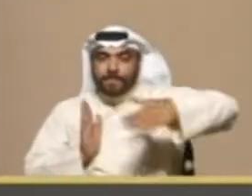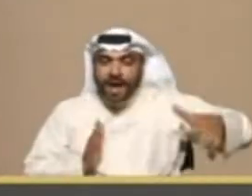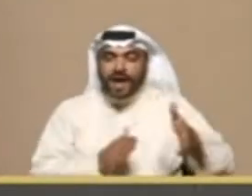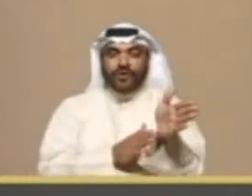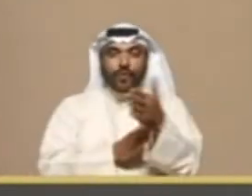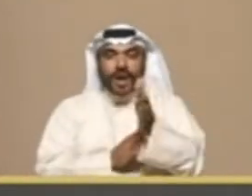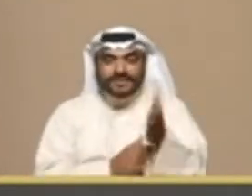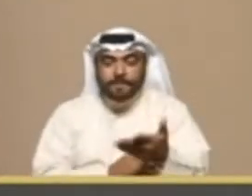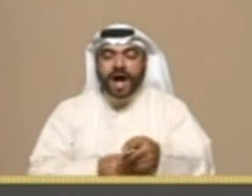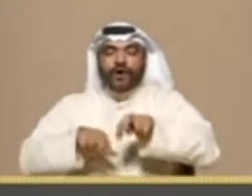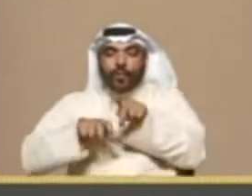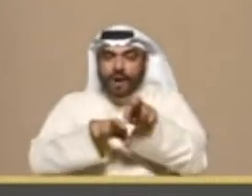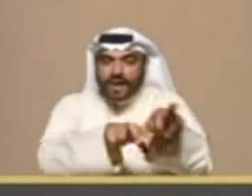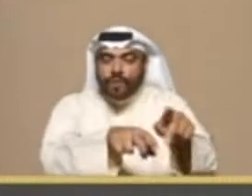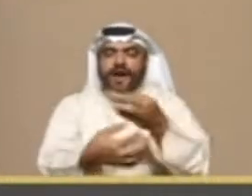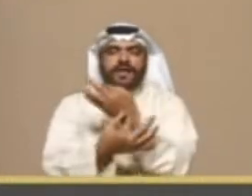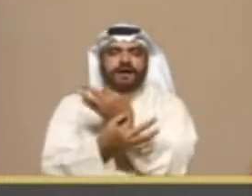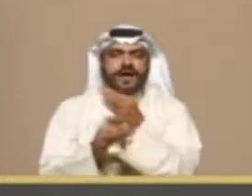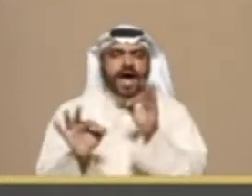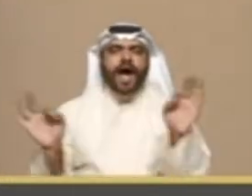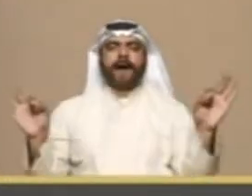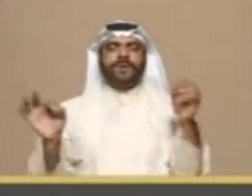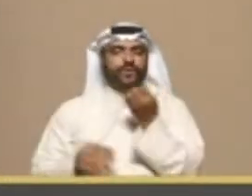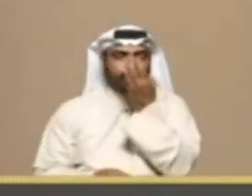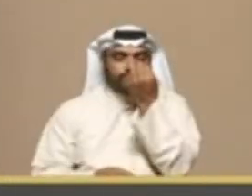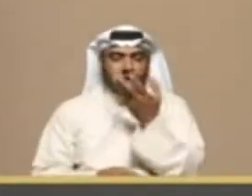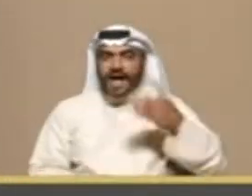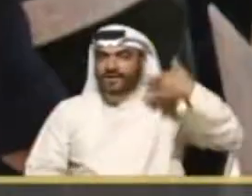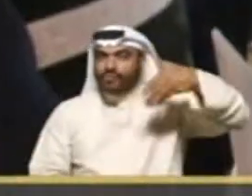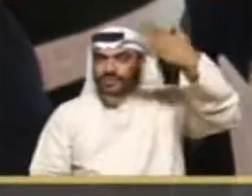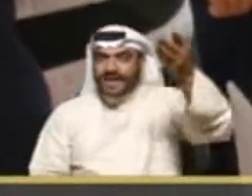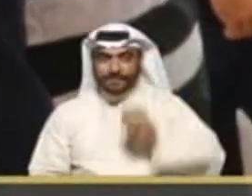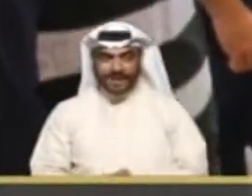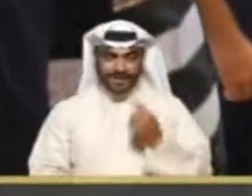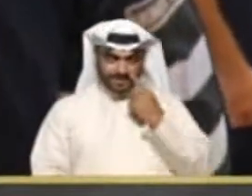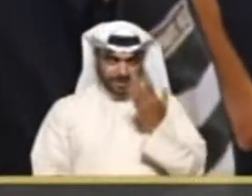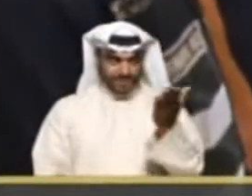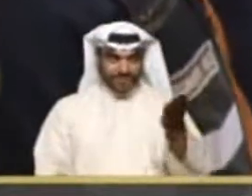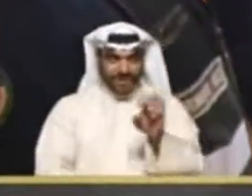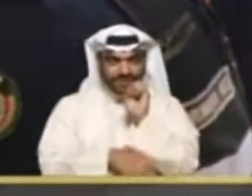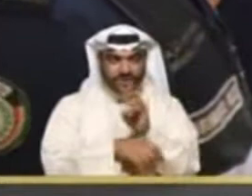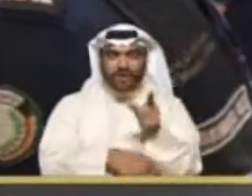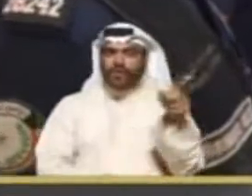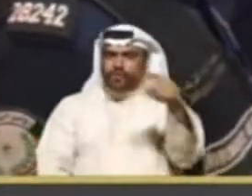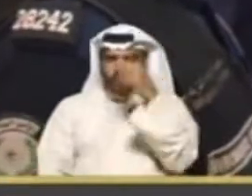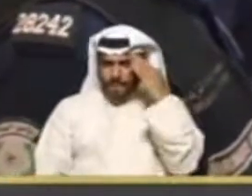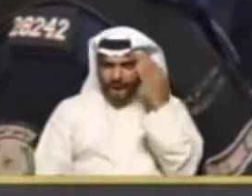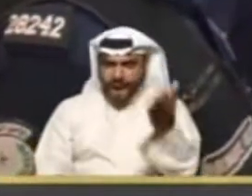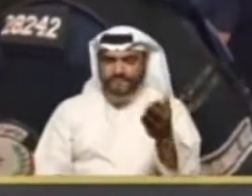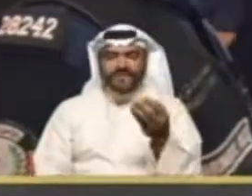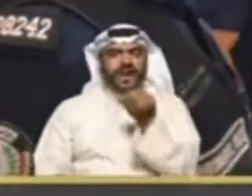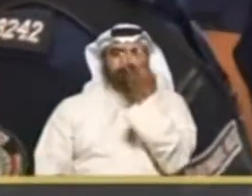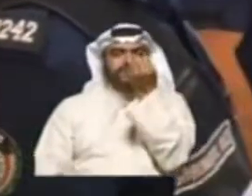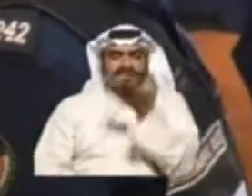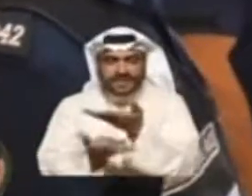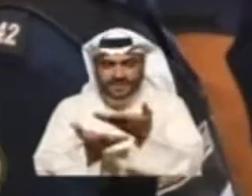للباحثين الحاليين ولمتخذي القرار، بل وحتى لعلماء المستقبل. التنوع البيولوجي مهدد بالانقراض، مما يستوجب